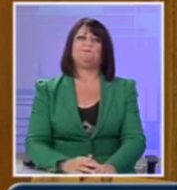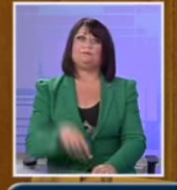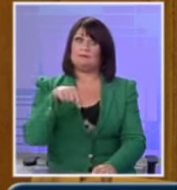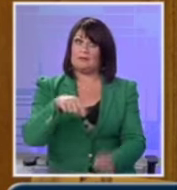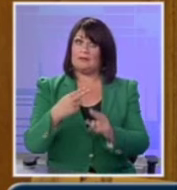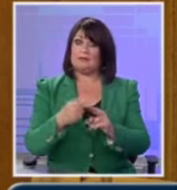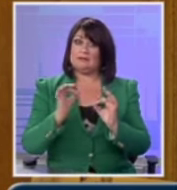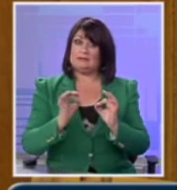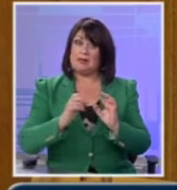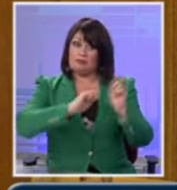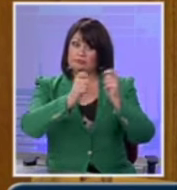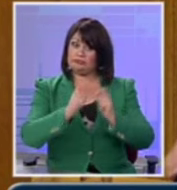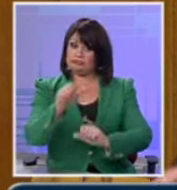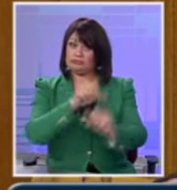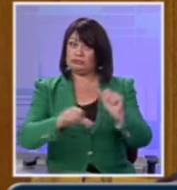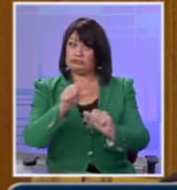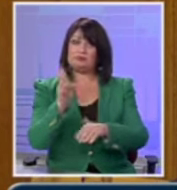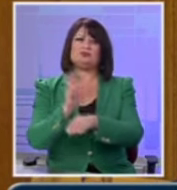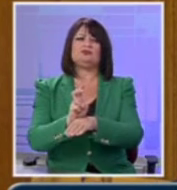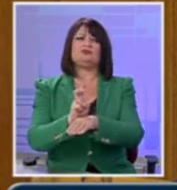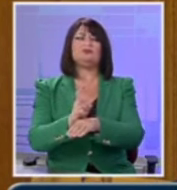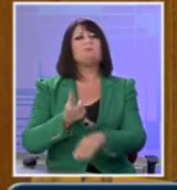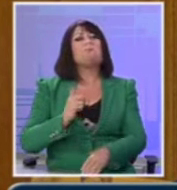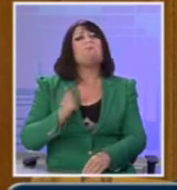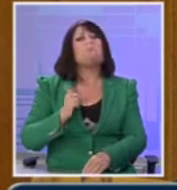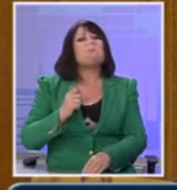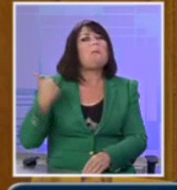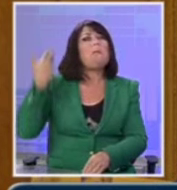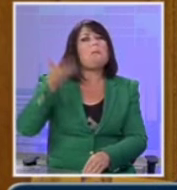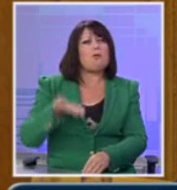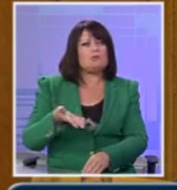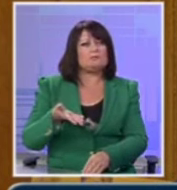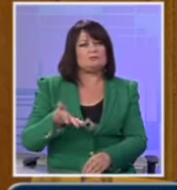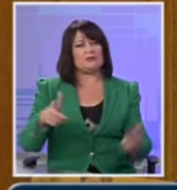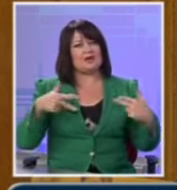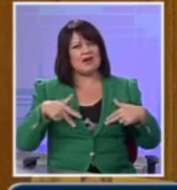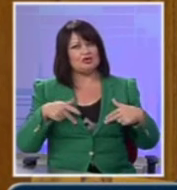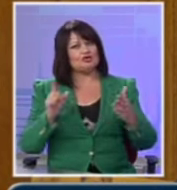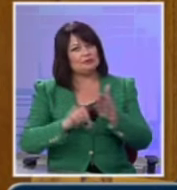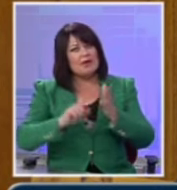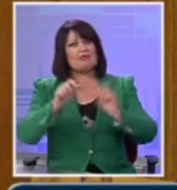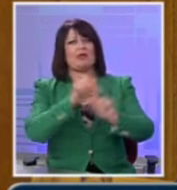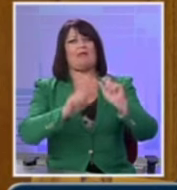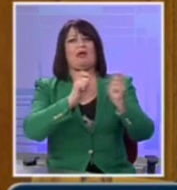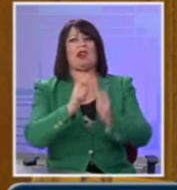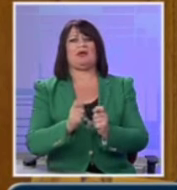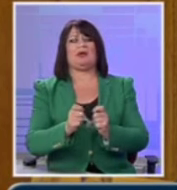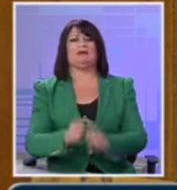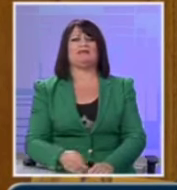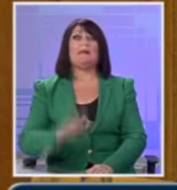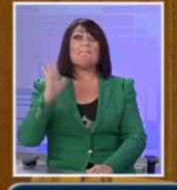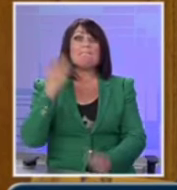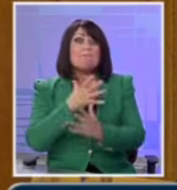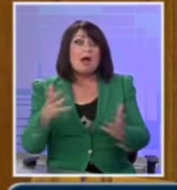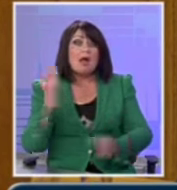αλλαγές, πολλές από τις οποίες εκκρεμούν από παλιά. Στο κράτος είναι η σύγκρουση με τις